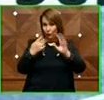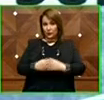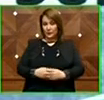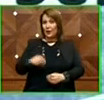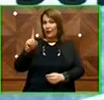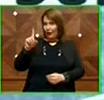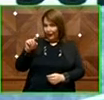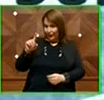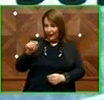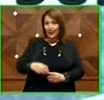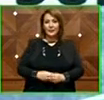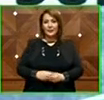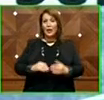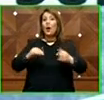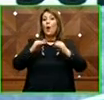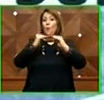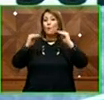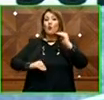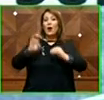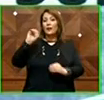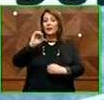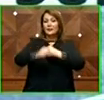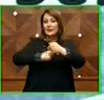منهم أقل من 40 سنة، منهم